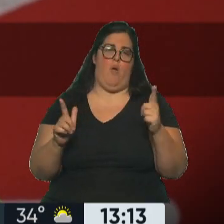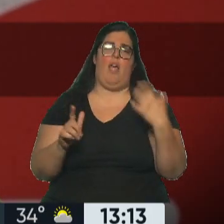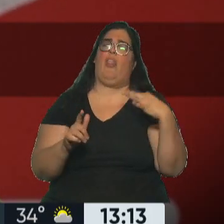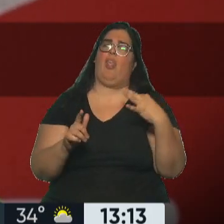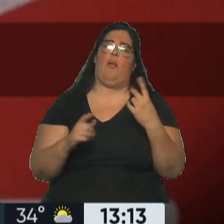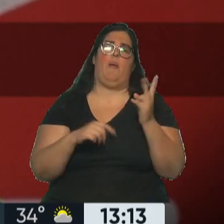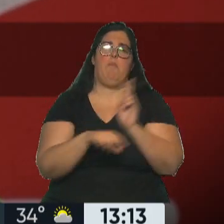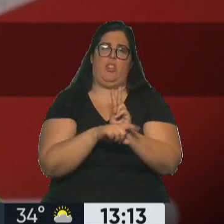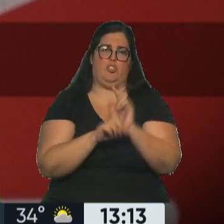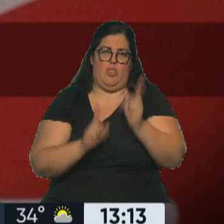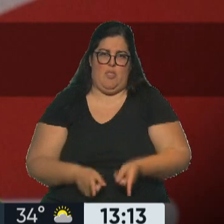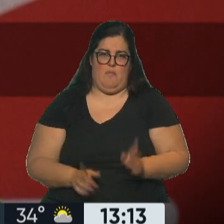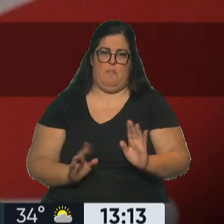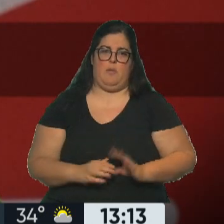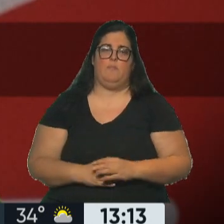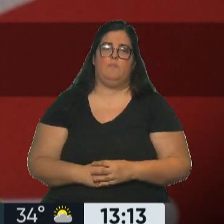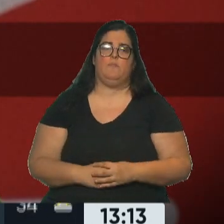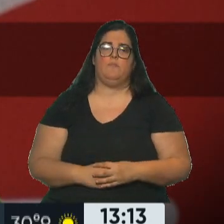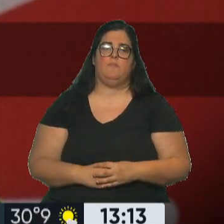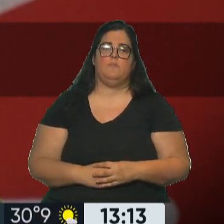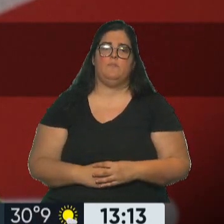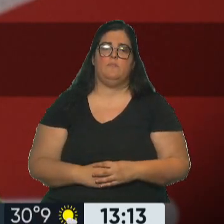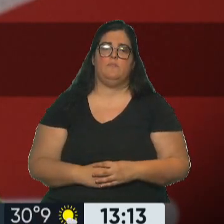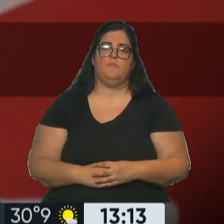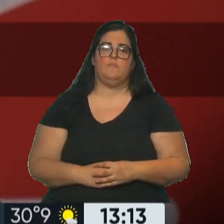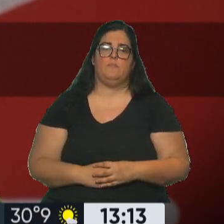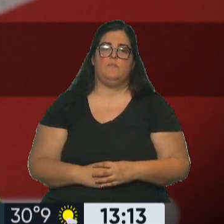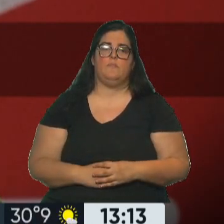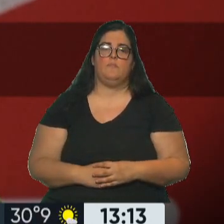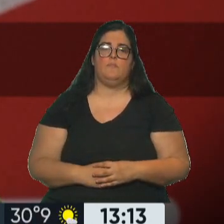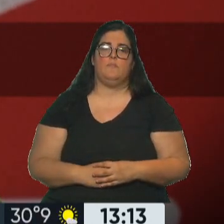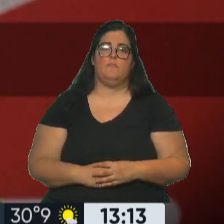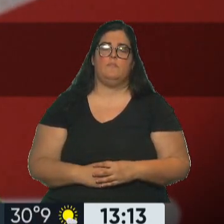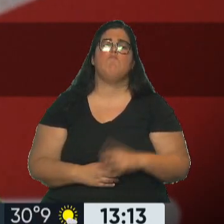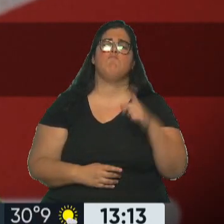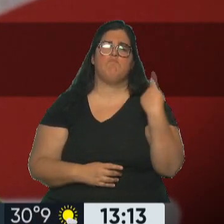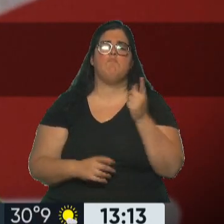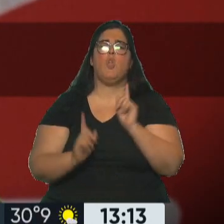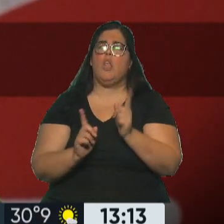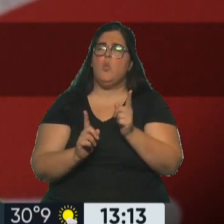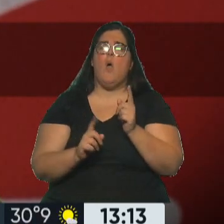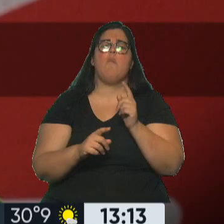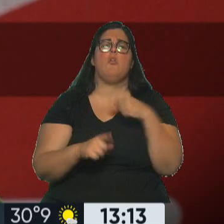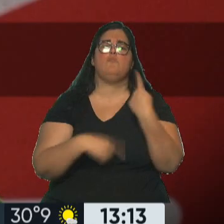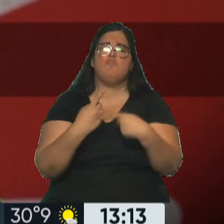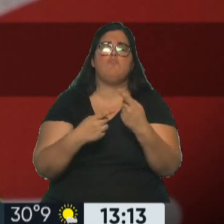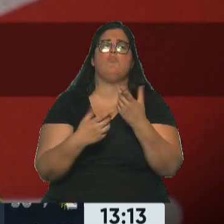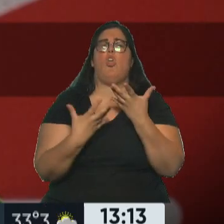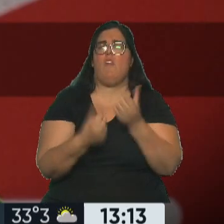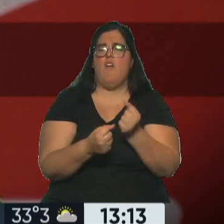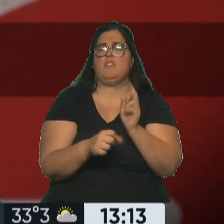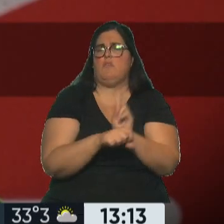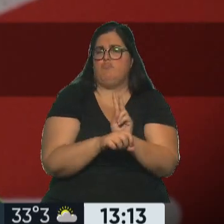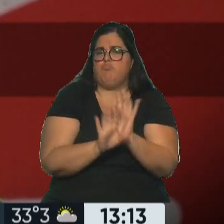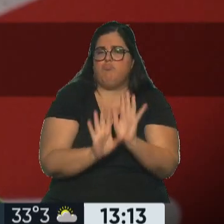ありません。専守防衛という我が国防衛の基本原則はしっかりと堅持しながら、我が